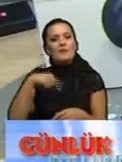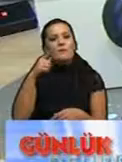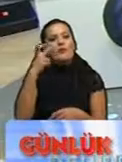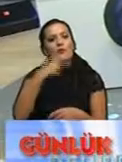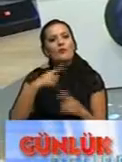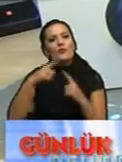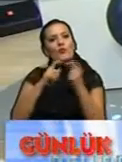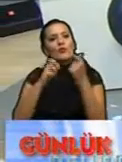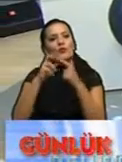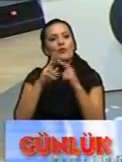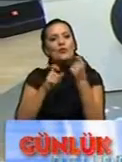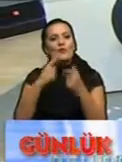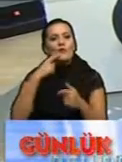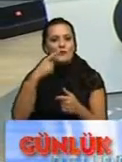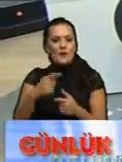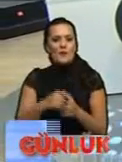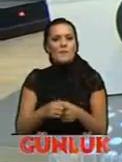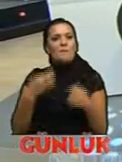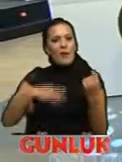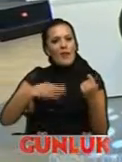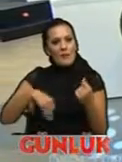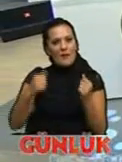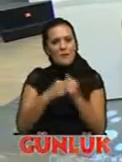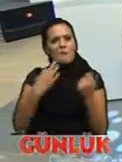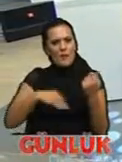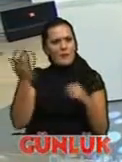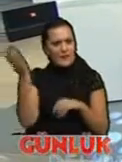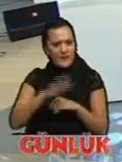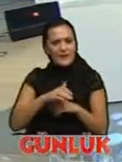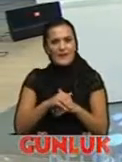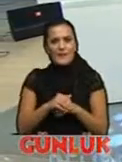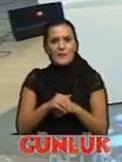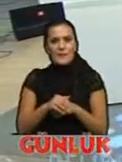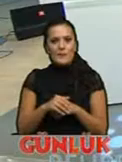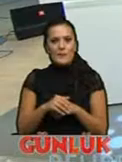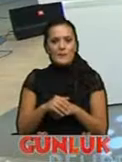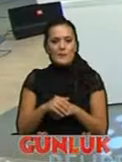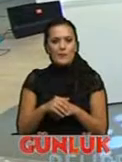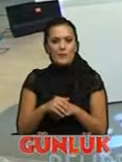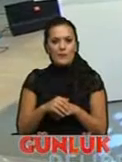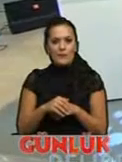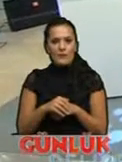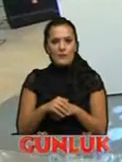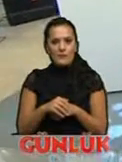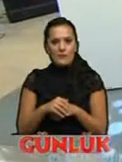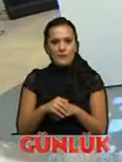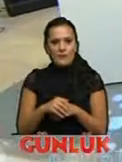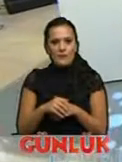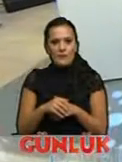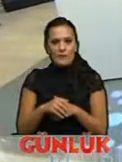türkü söyleyeyim. Heh, bağlamamız bakayım. Yanımızda. Bağlama getirdik. Harika. Efendime söyleyeyim.